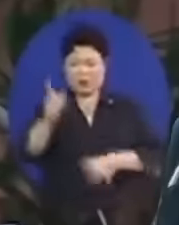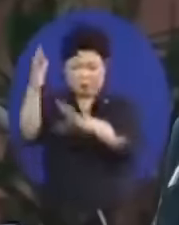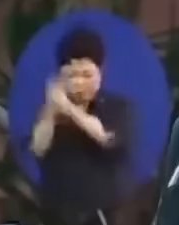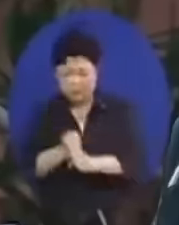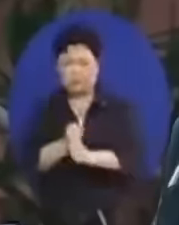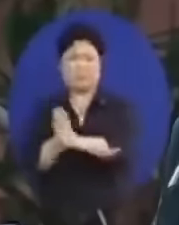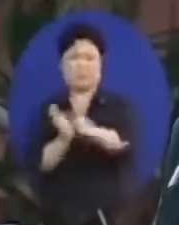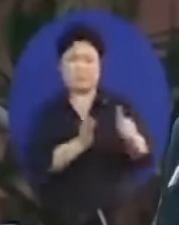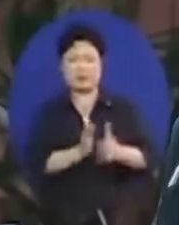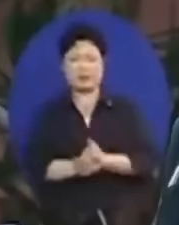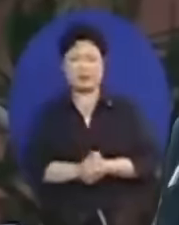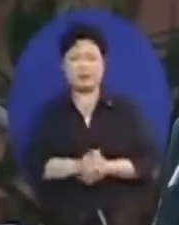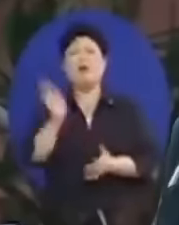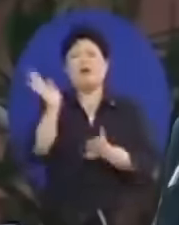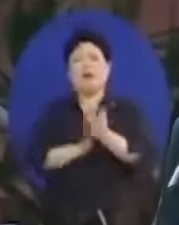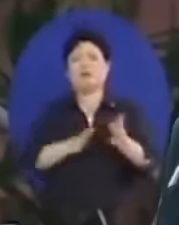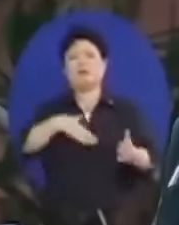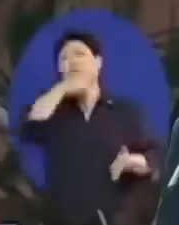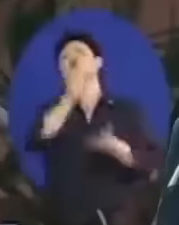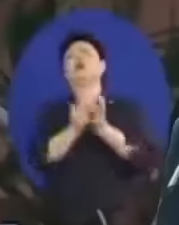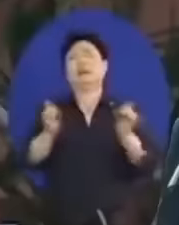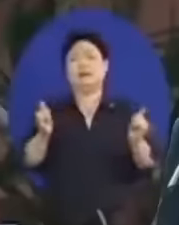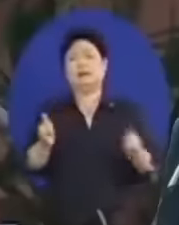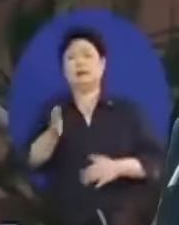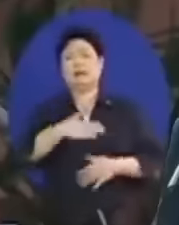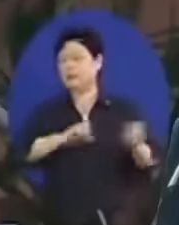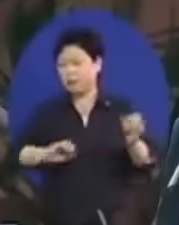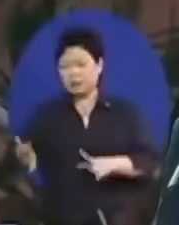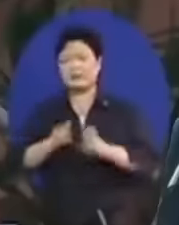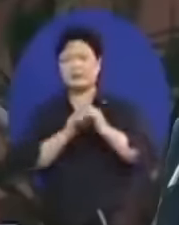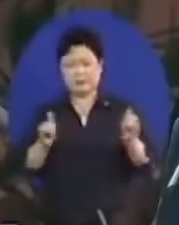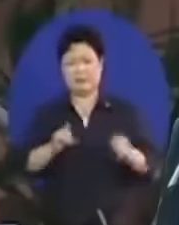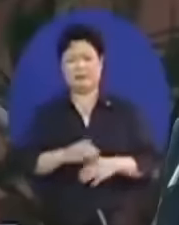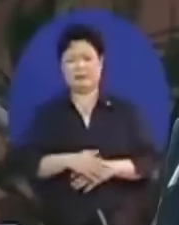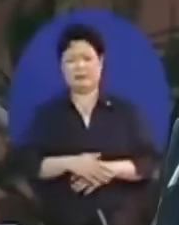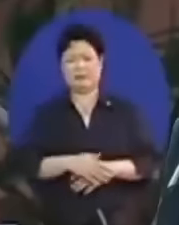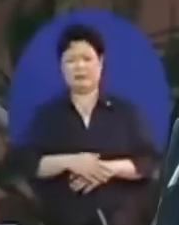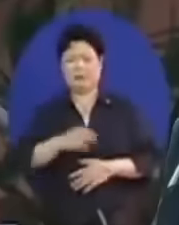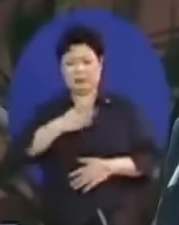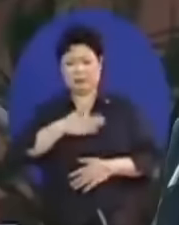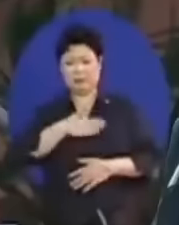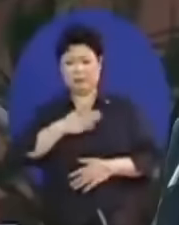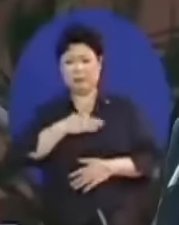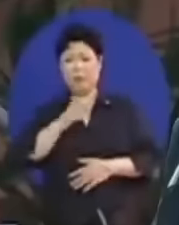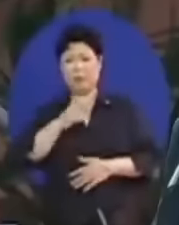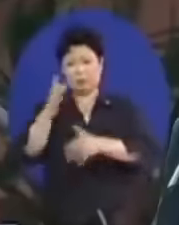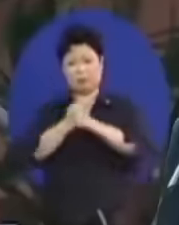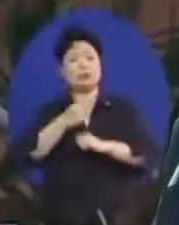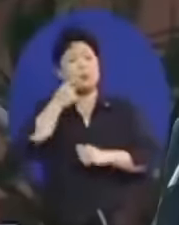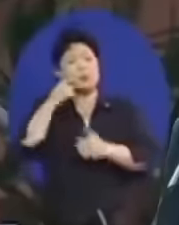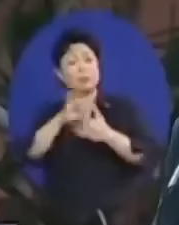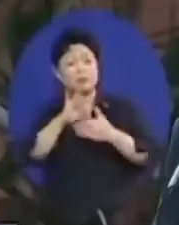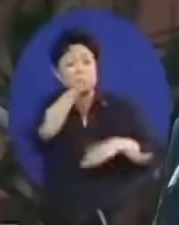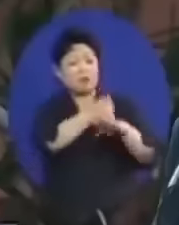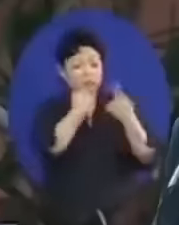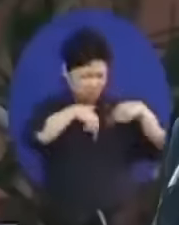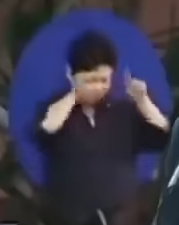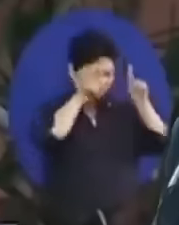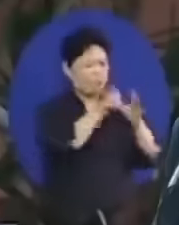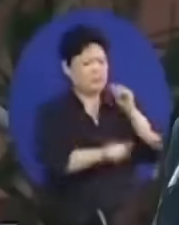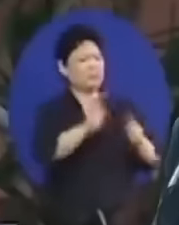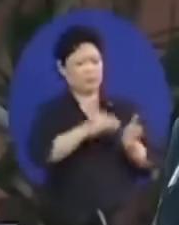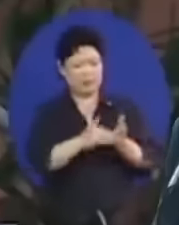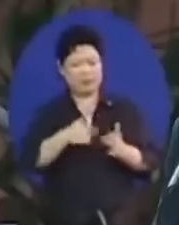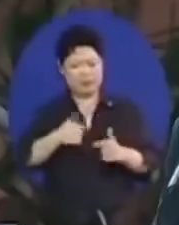것입니다. 아, 나는 죄인입니다. 나는 버림받은 사람입니다. 자기를 못 붙잡으면 지옥 가고 마는 것입니다.